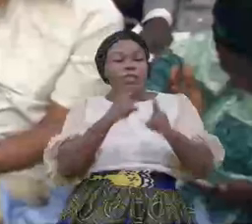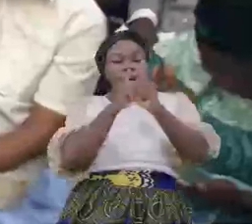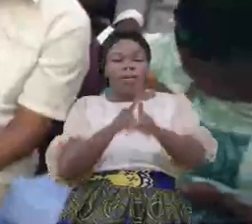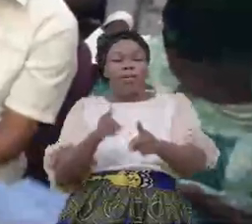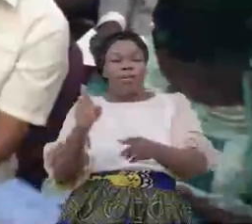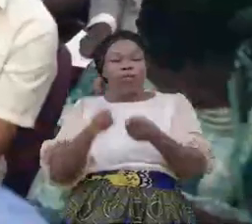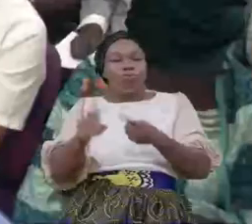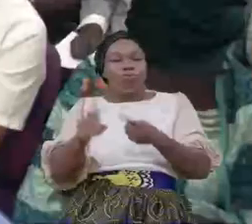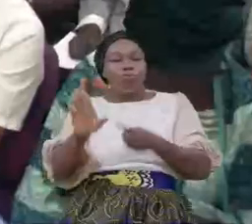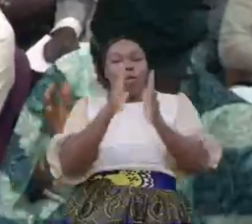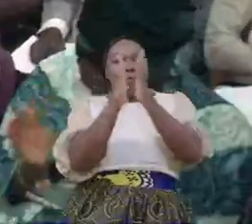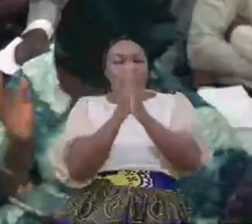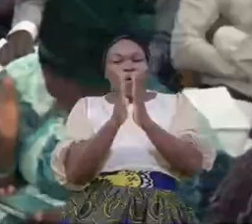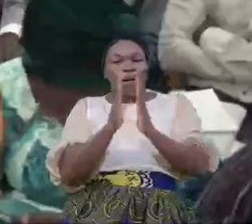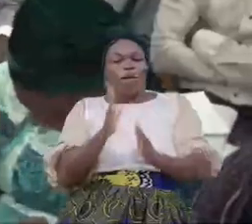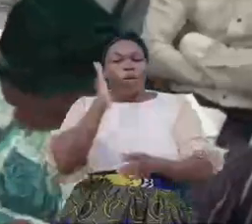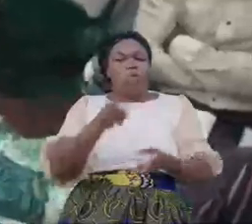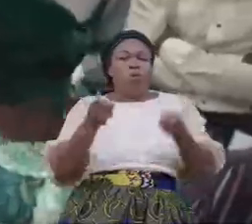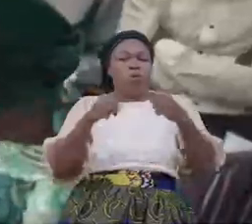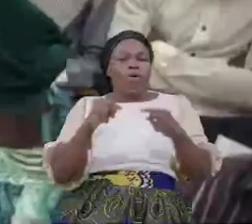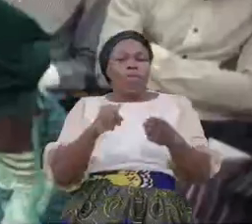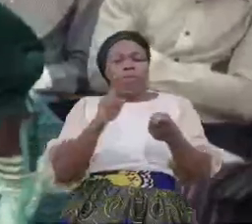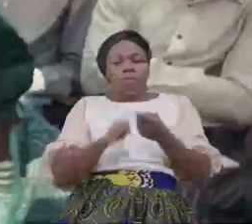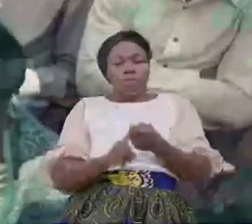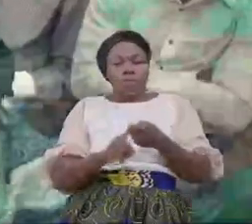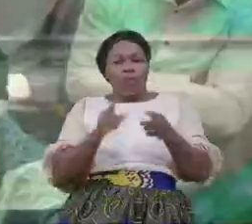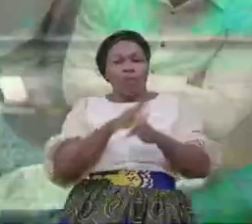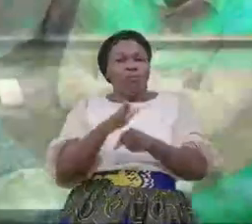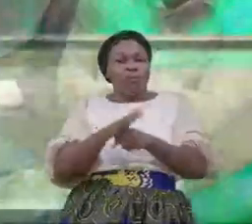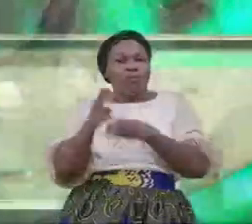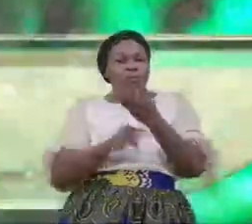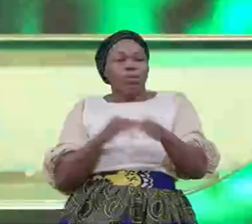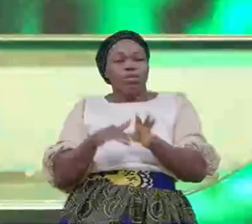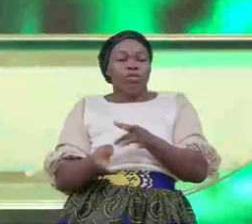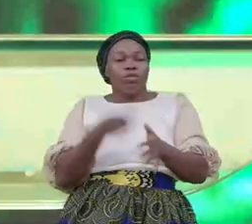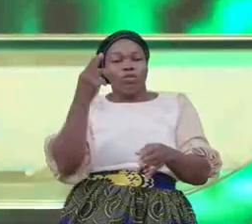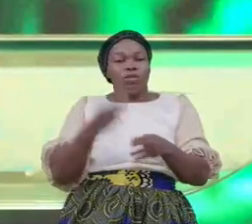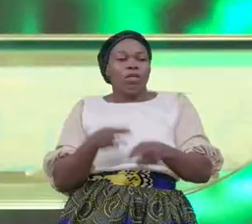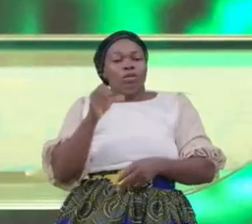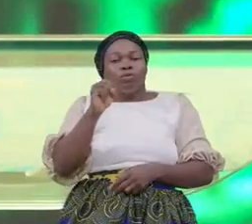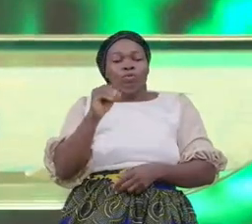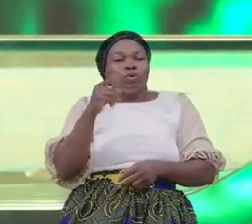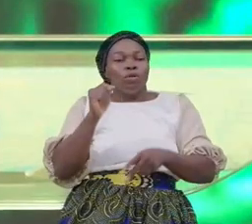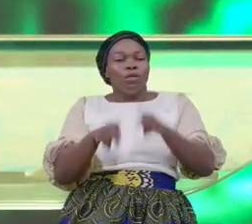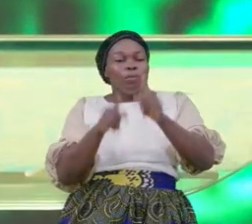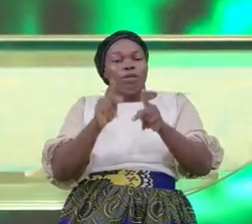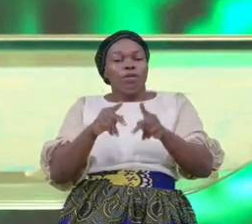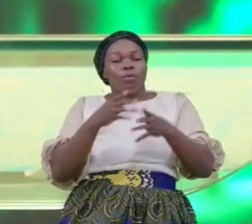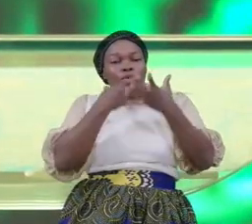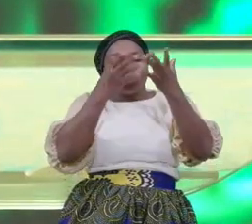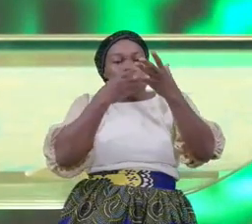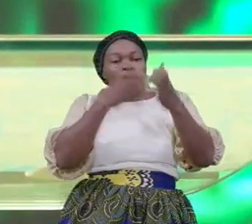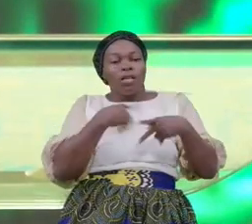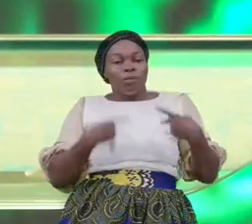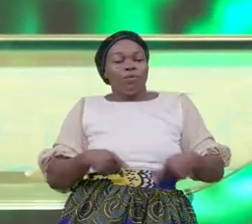L'exaucement à votre prière va s'accomplir. Lorsque le peuple entendit le son de la trompette, il poussa